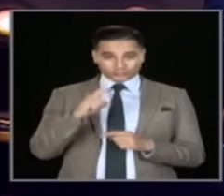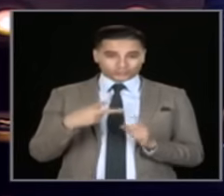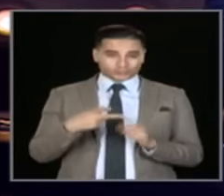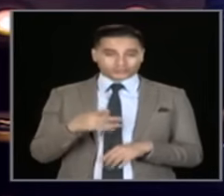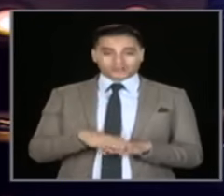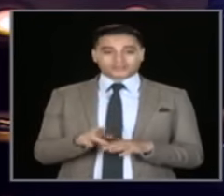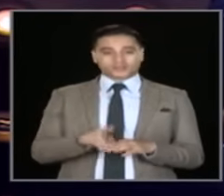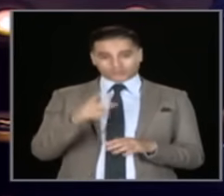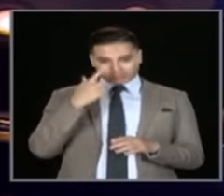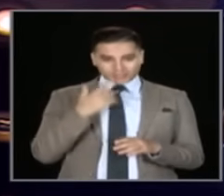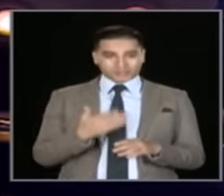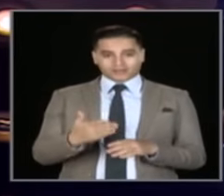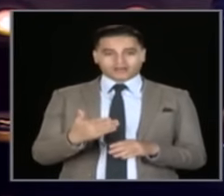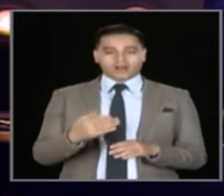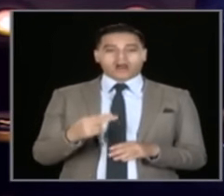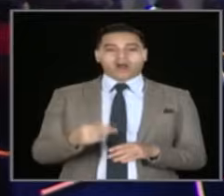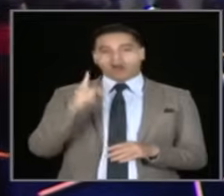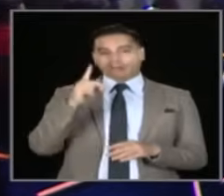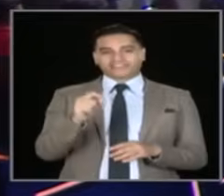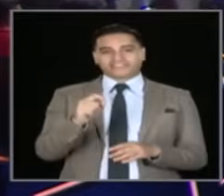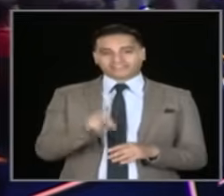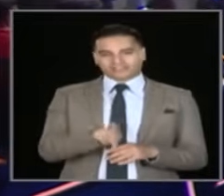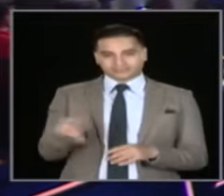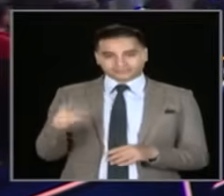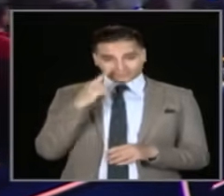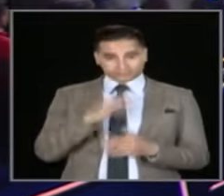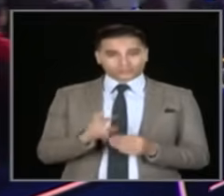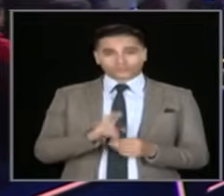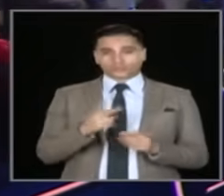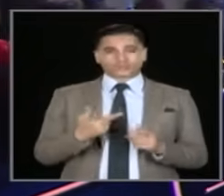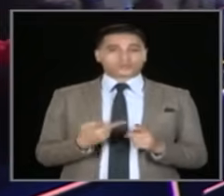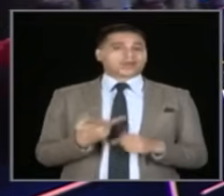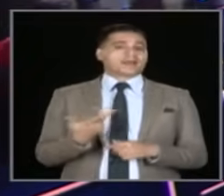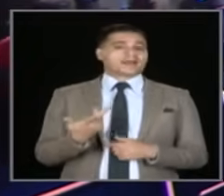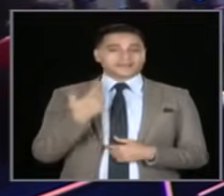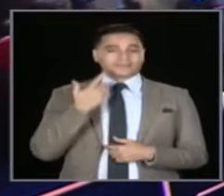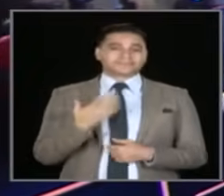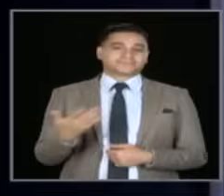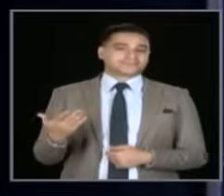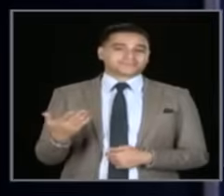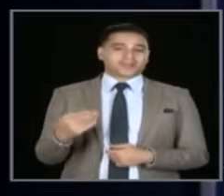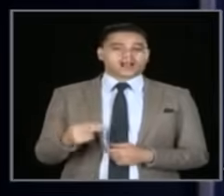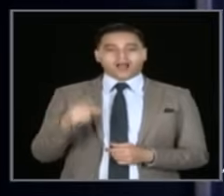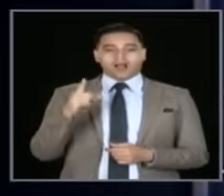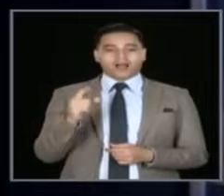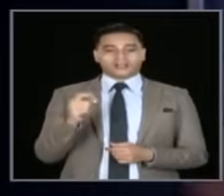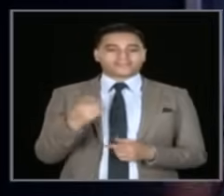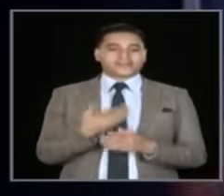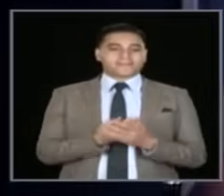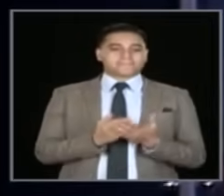السؤال الثاني عاطف، وهنشوف موضوع السؤال إيه. طبعا عاطف